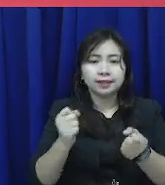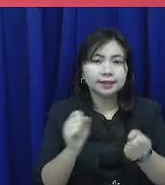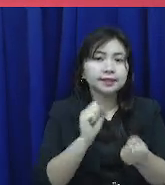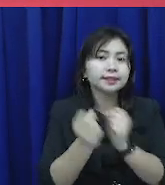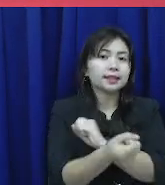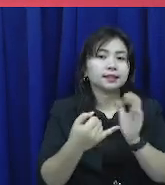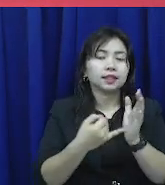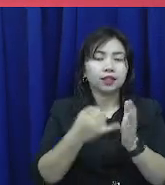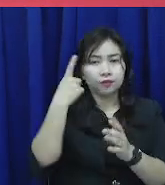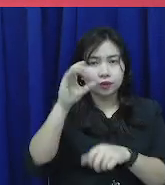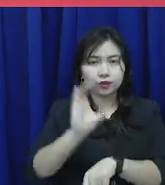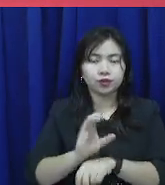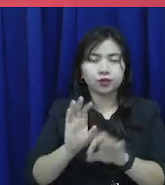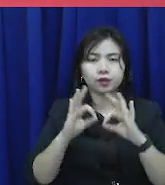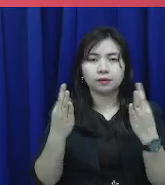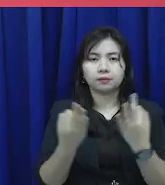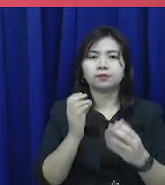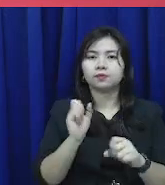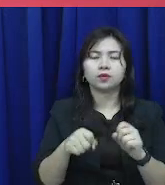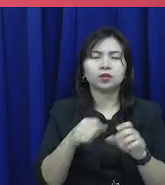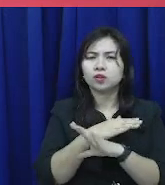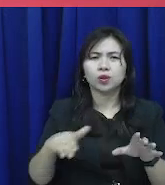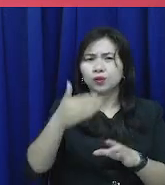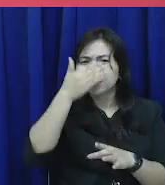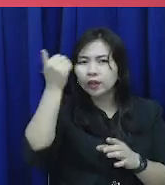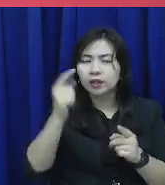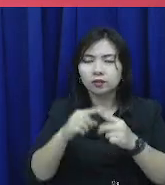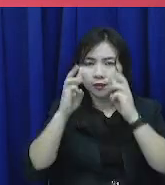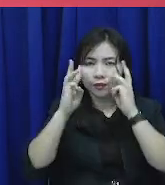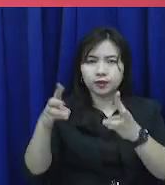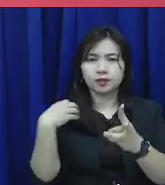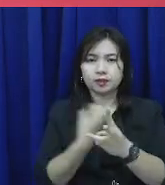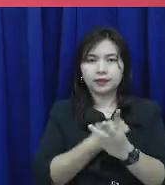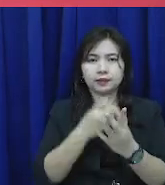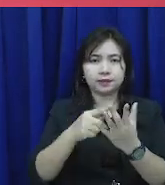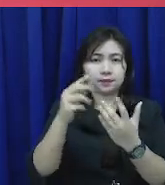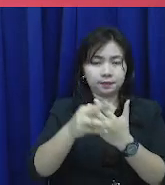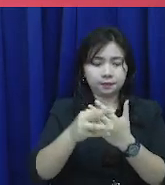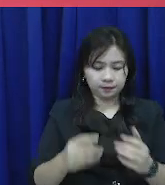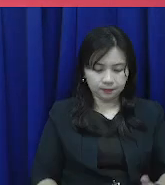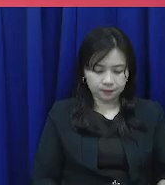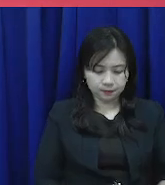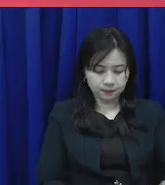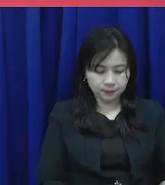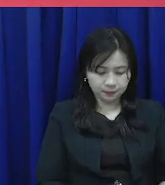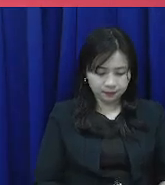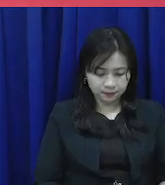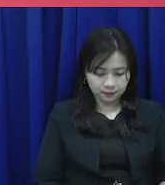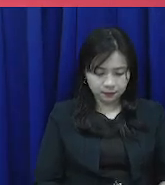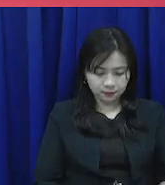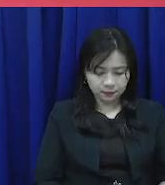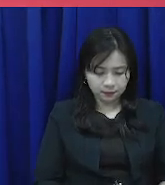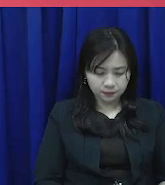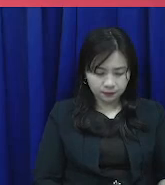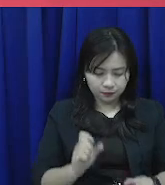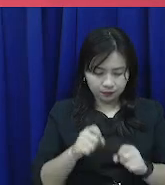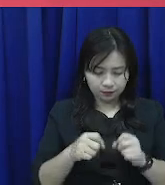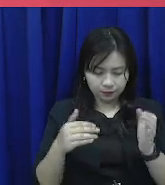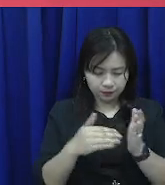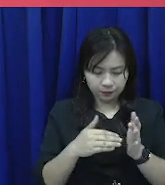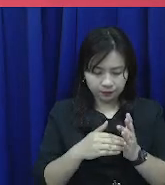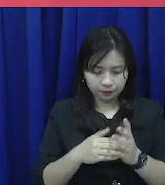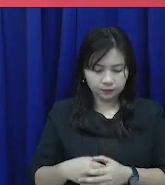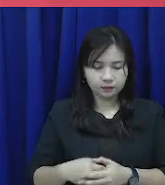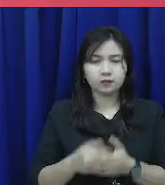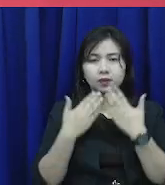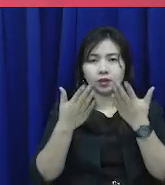church family Kaya nga don't miss every program napakaimportante po niyan mga kapatid All right muli Maraming maraming salamat po sa